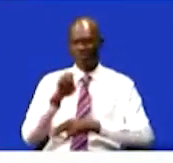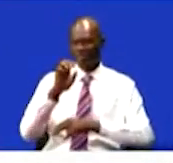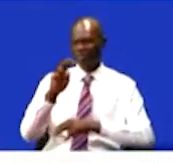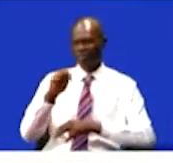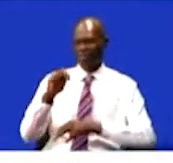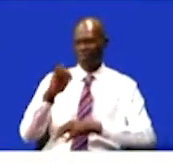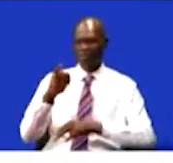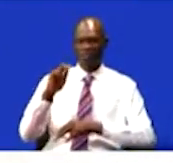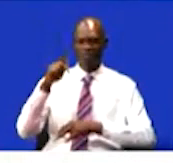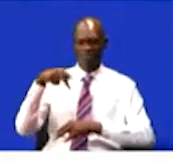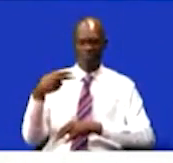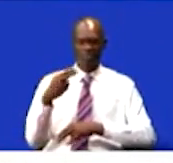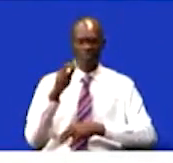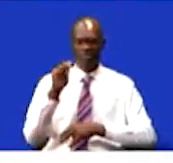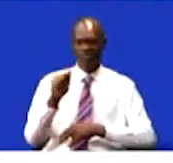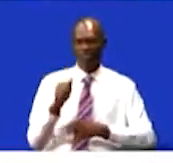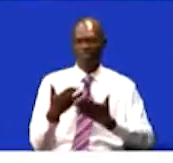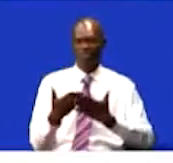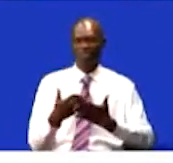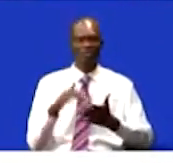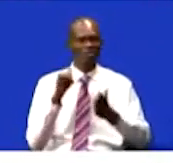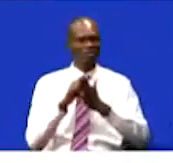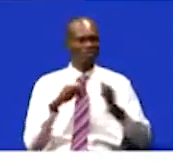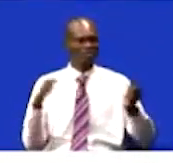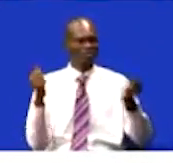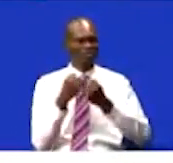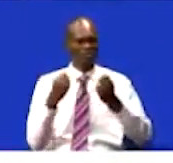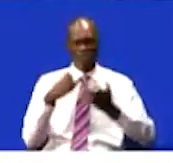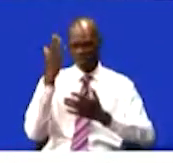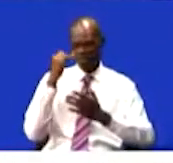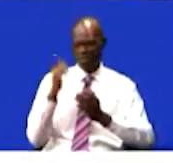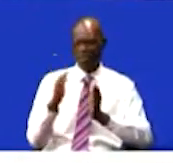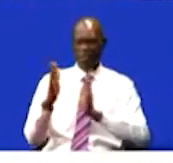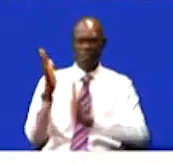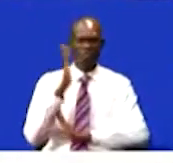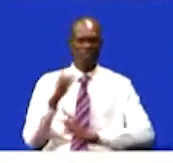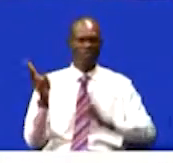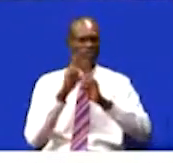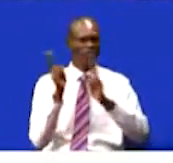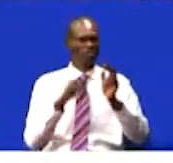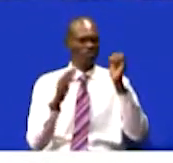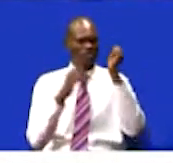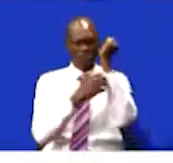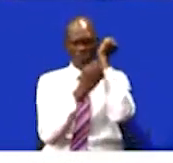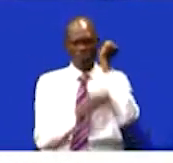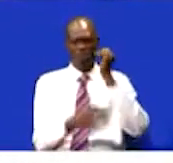Bonyo. Mano timore nikech security marwa ok ber. Geno koro